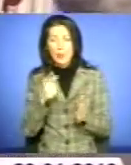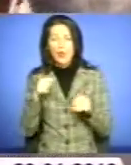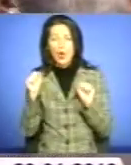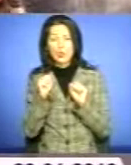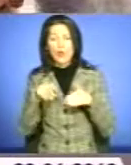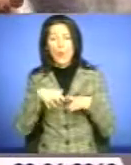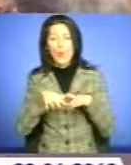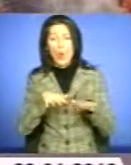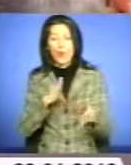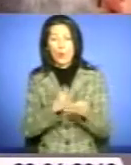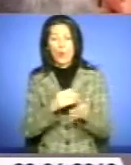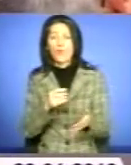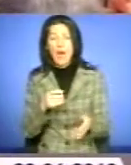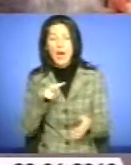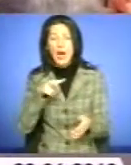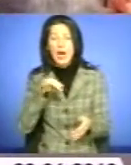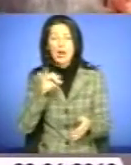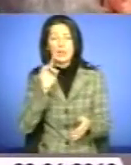став лицарем ордену Залізного Хреста.